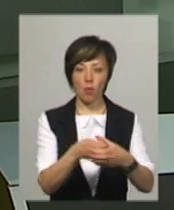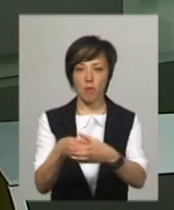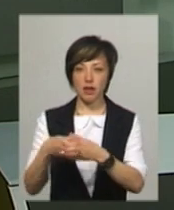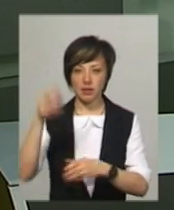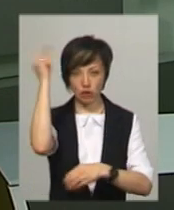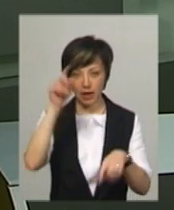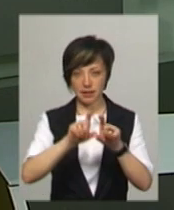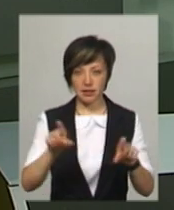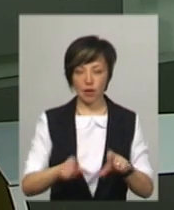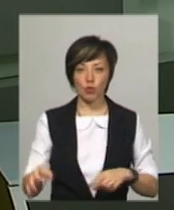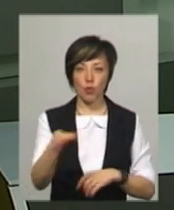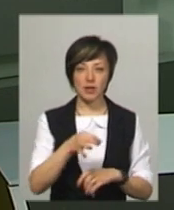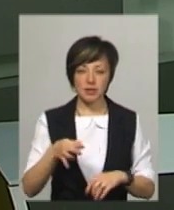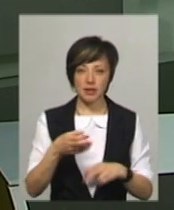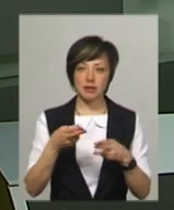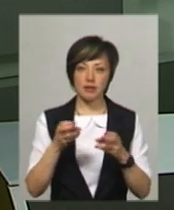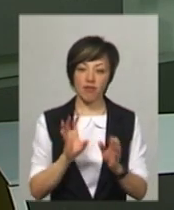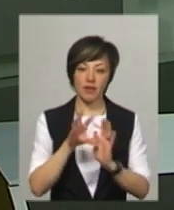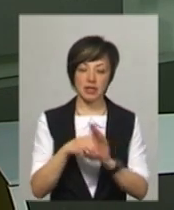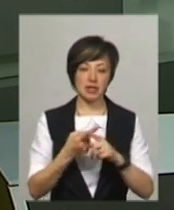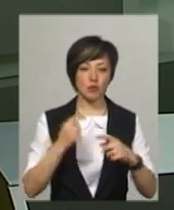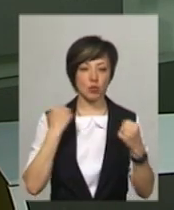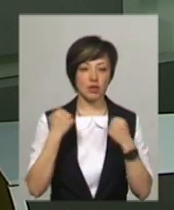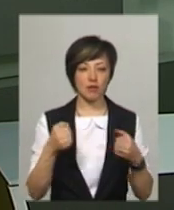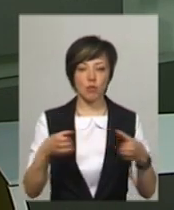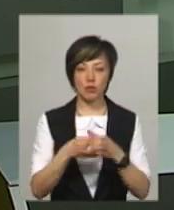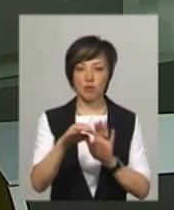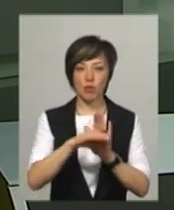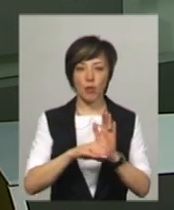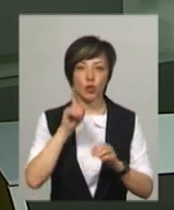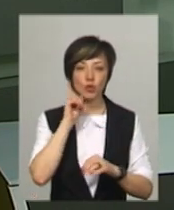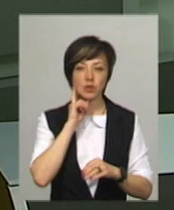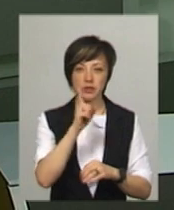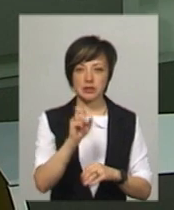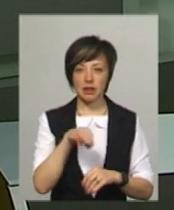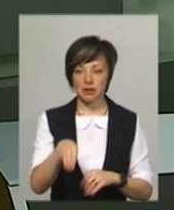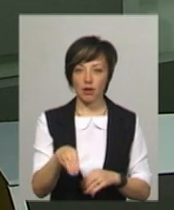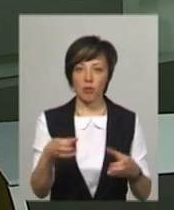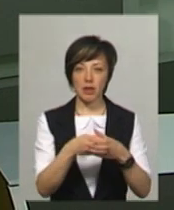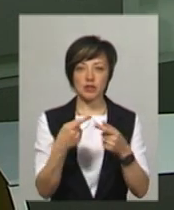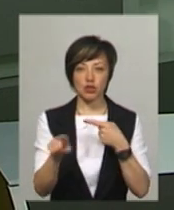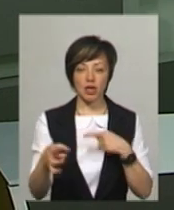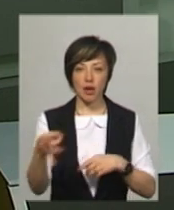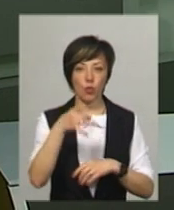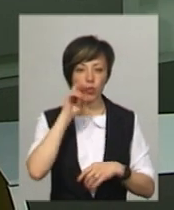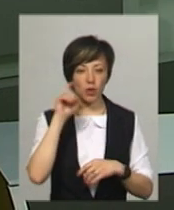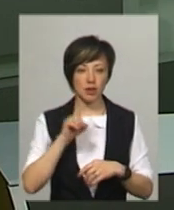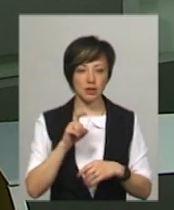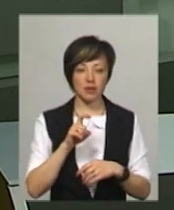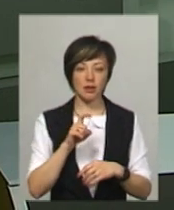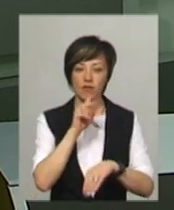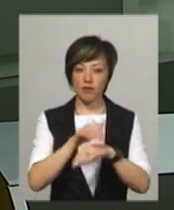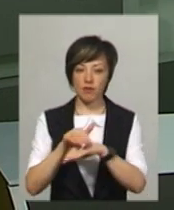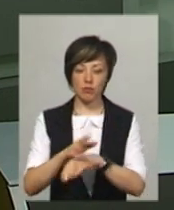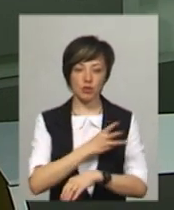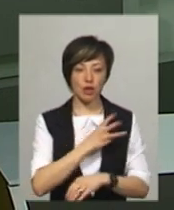команд навчальних закладів Хмельниччини, де ввели цей спортивний модуль за програмою «Junior Z». та команди з інших регіонів України, котрі виявлять